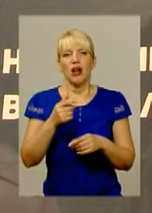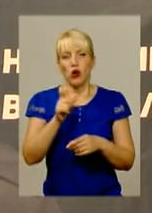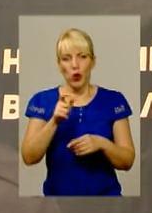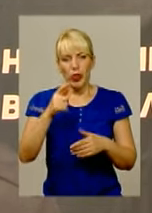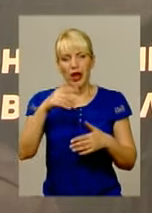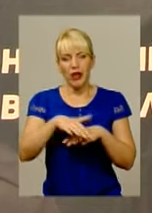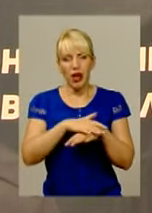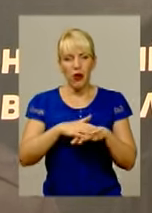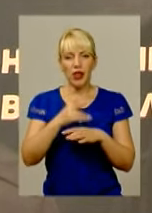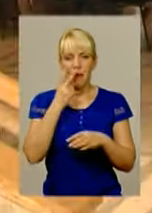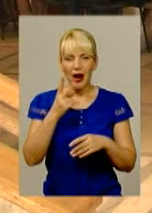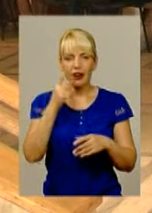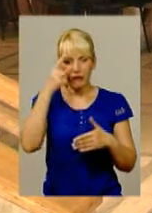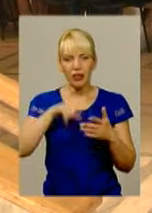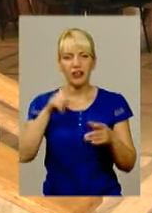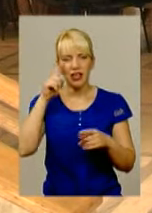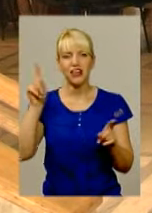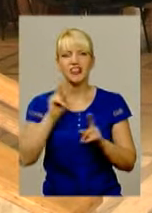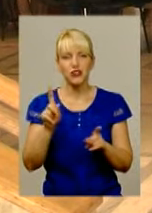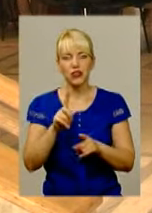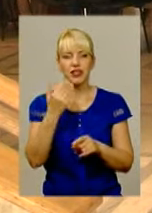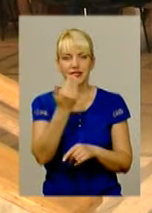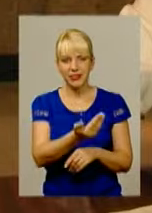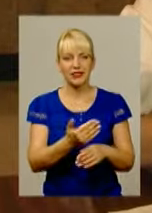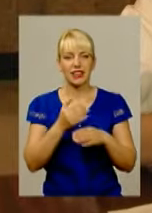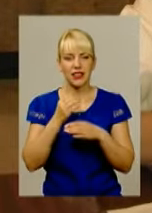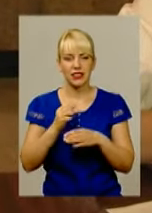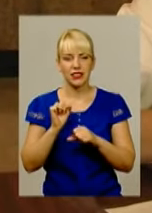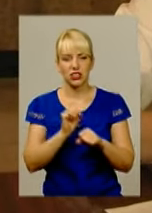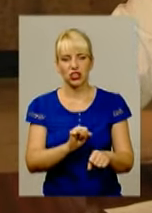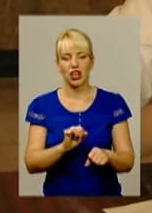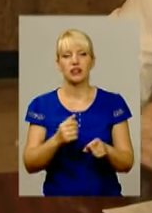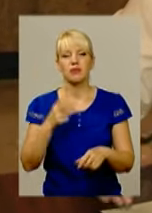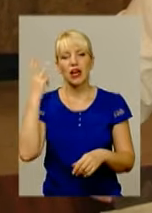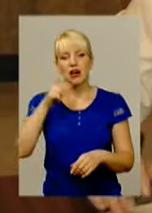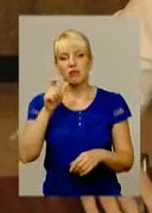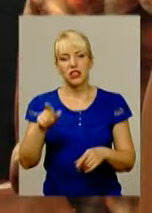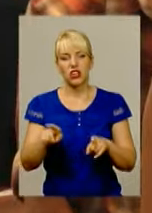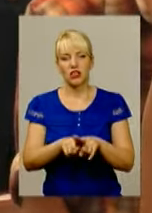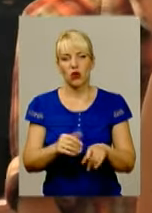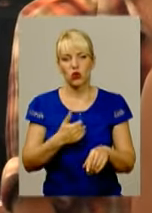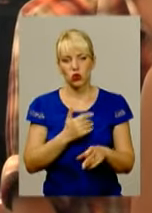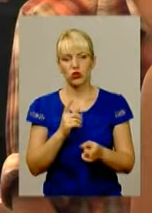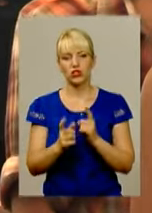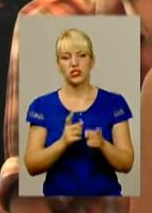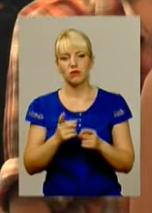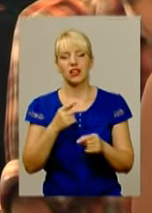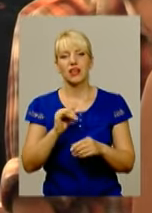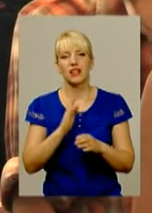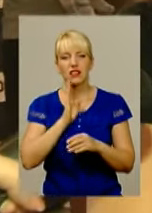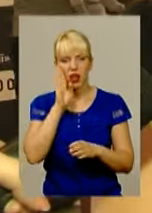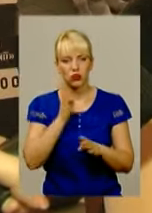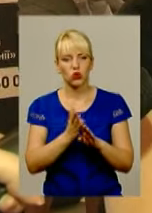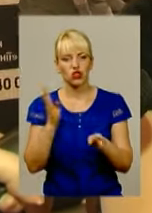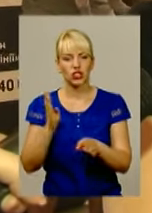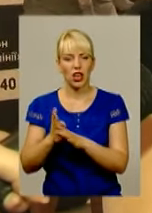і знали, що їх хтось захищає. Хмельничани також хочуть змін, тому відранку в театрі ім.і. Старицького черги бажаючих подати заяви чимало.